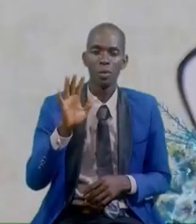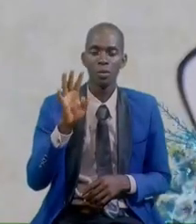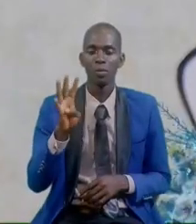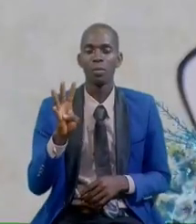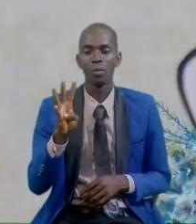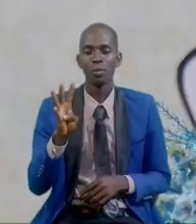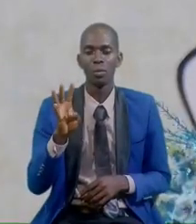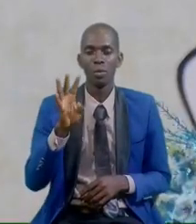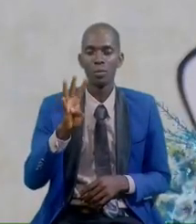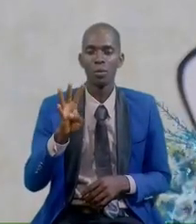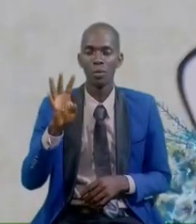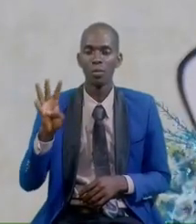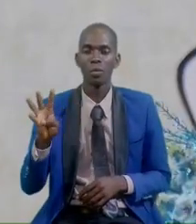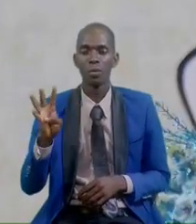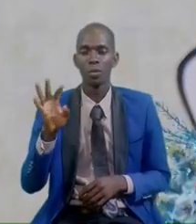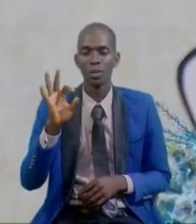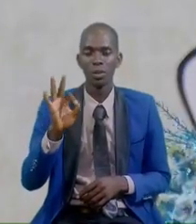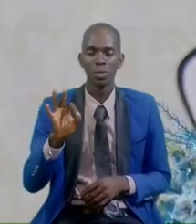63.